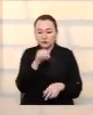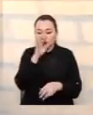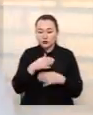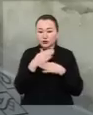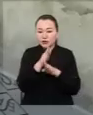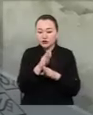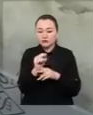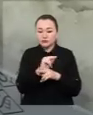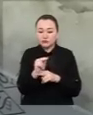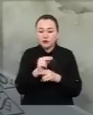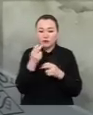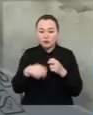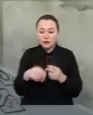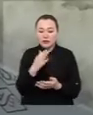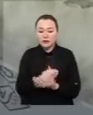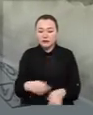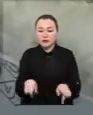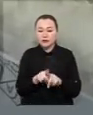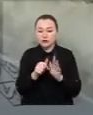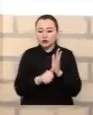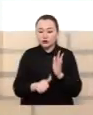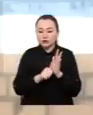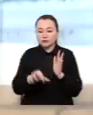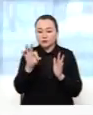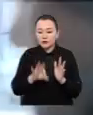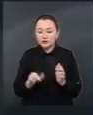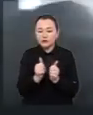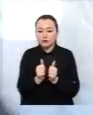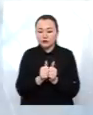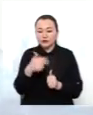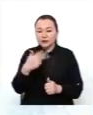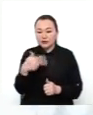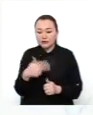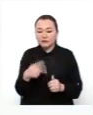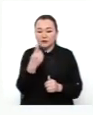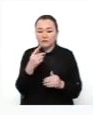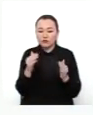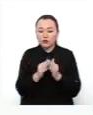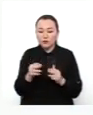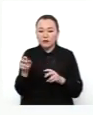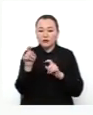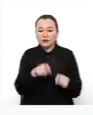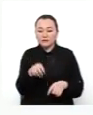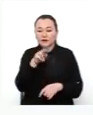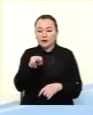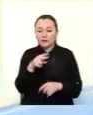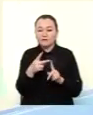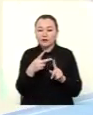и недоделок. И таких, как она, в этом доме 60%, в соседнем 30%. Первый дом заселили в декабре, второй в